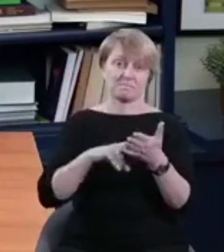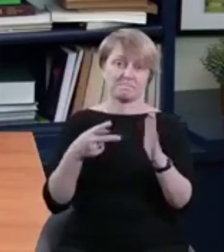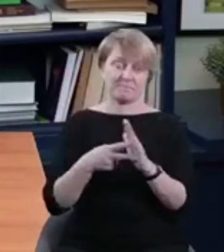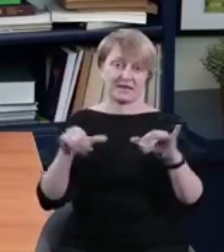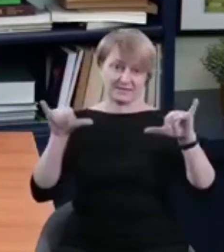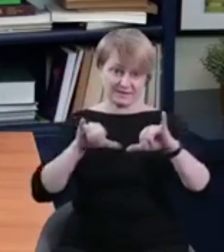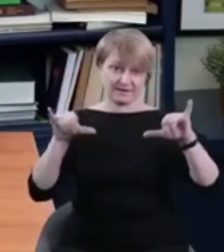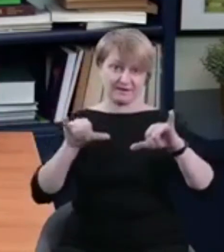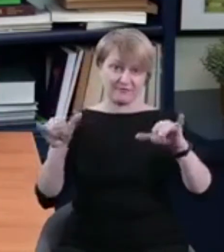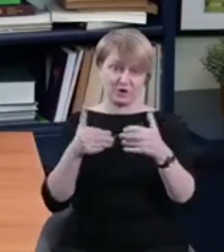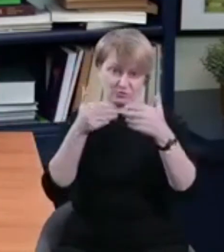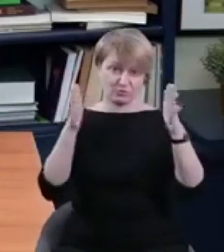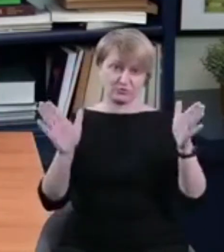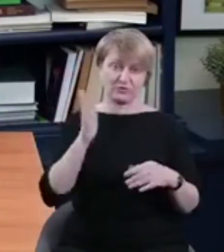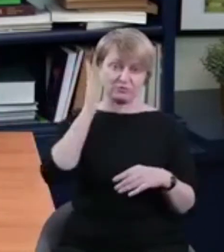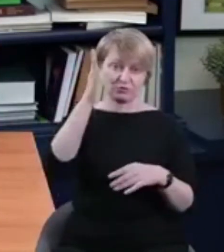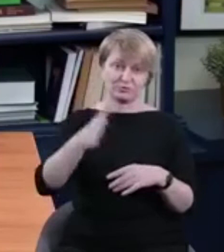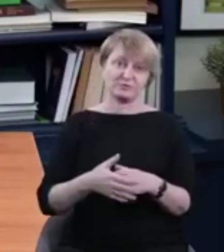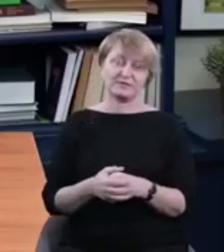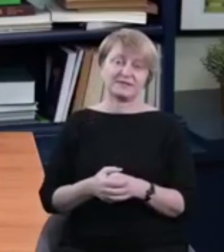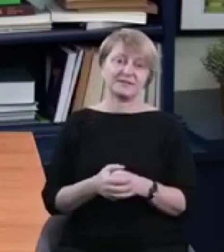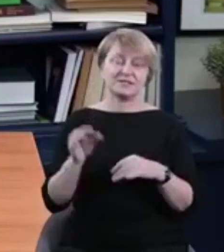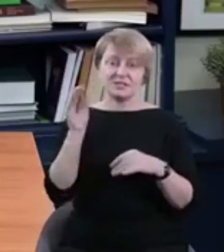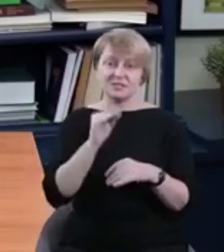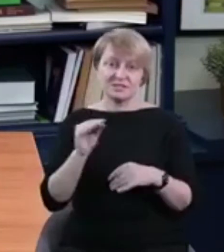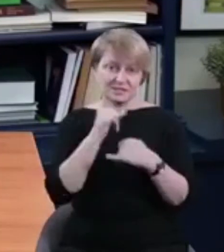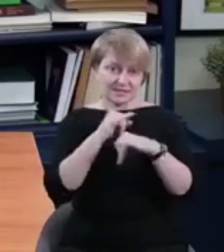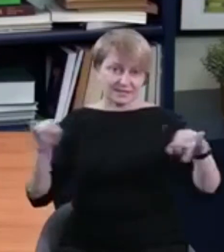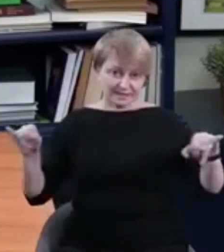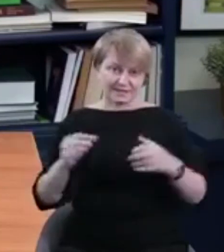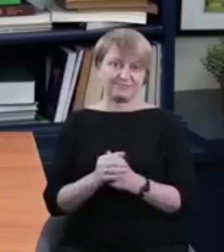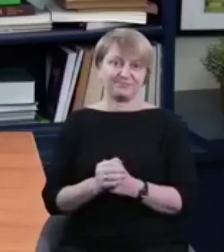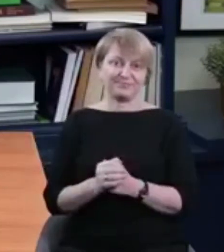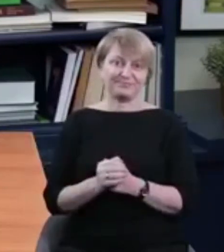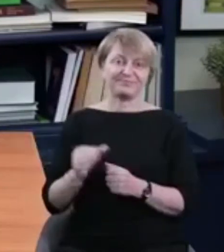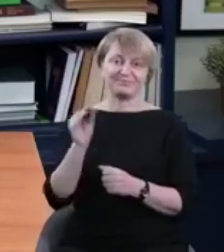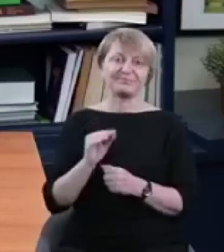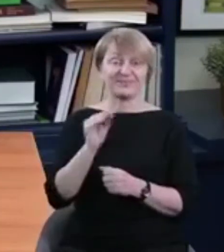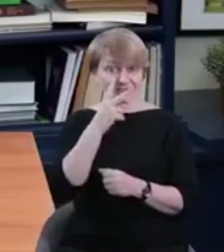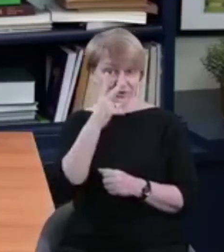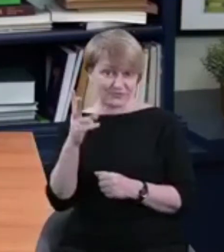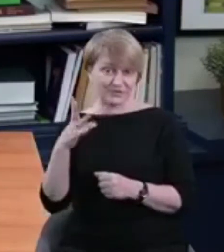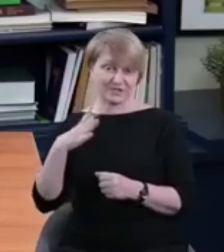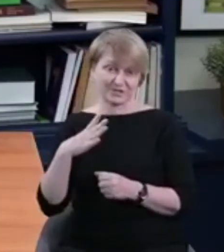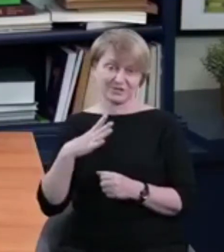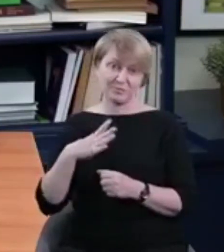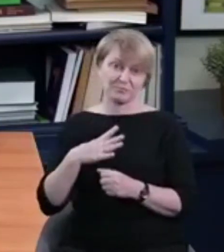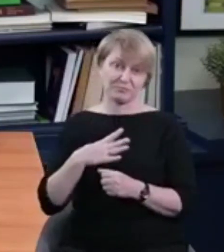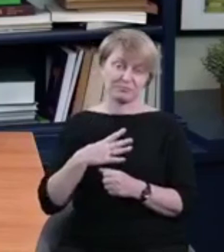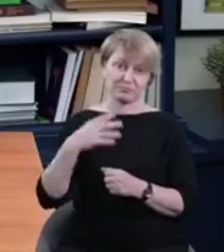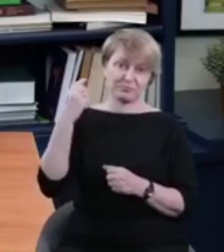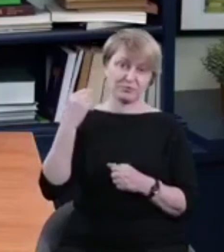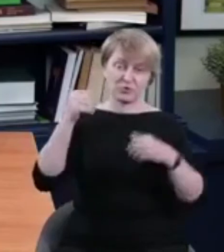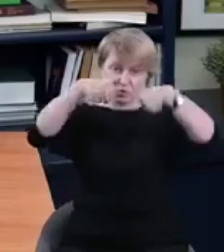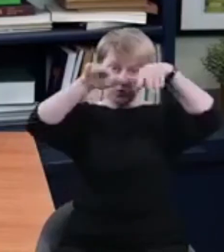są zresztą nie tylko te rzeczy się jeszcze w tym budynku a oprócz tego oczywiście widzieliście solaris i